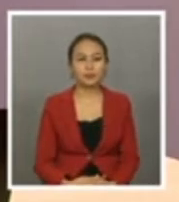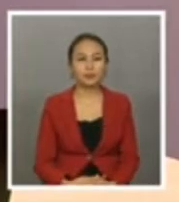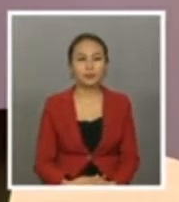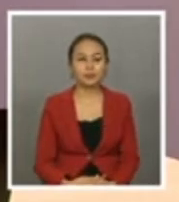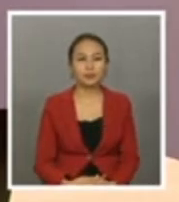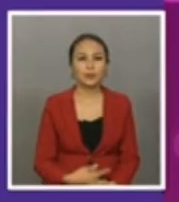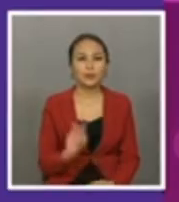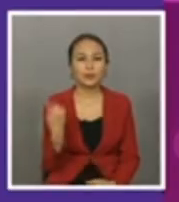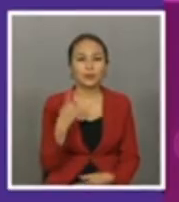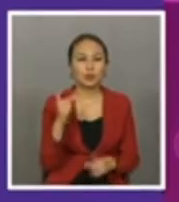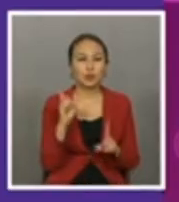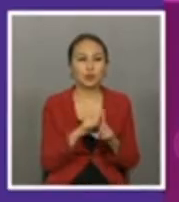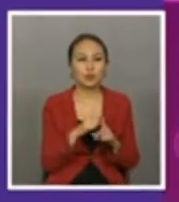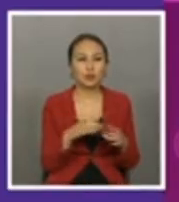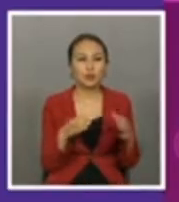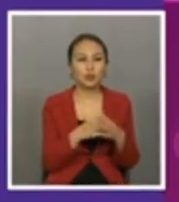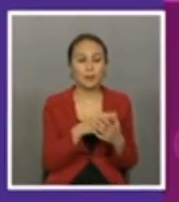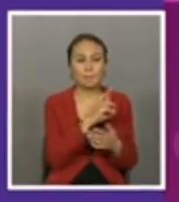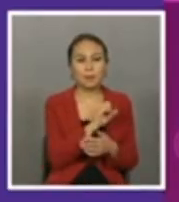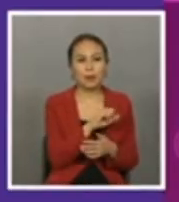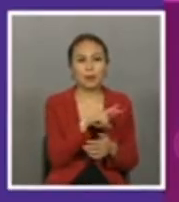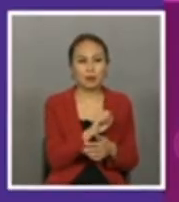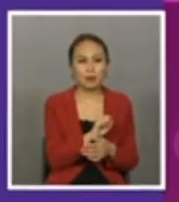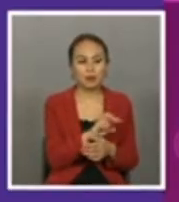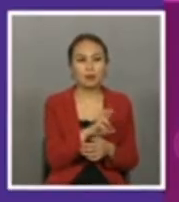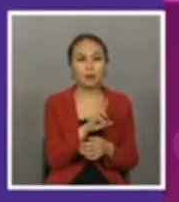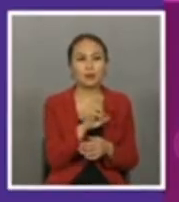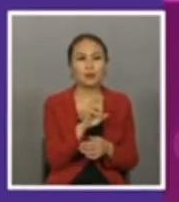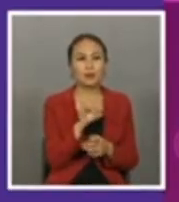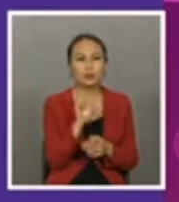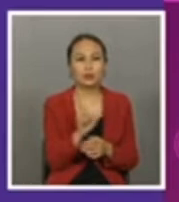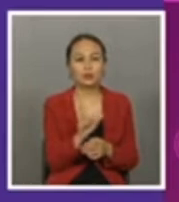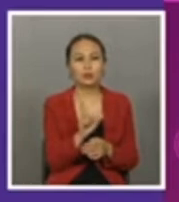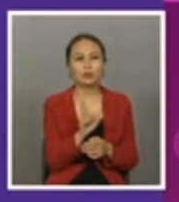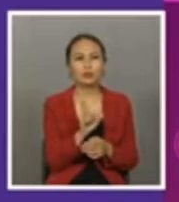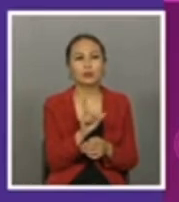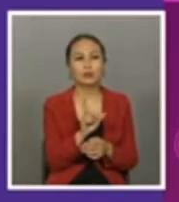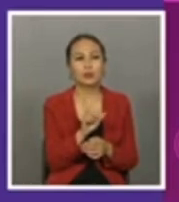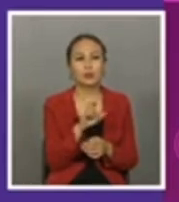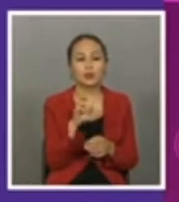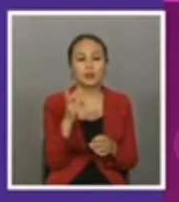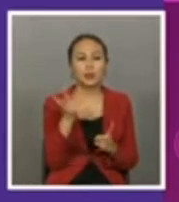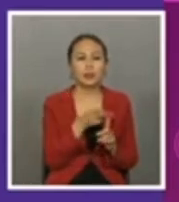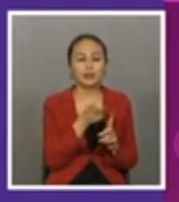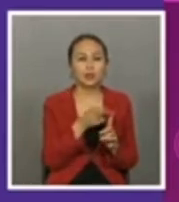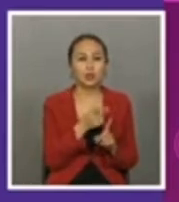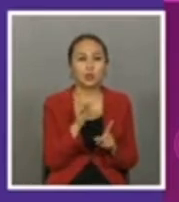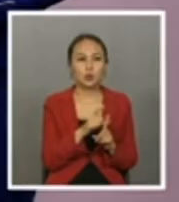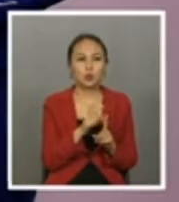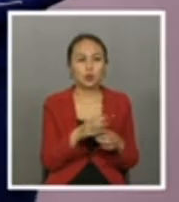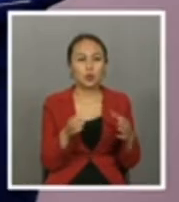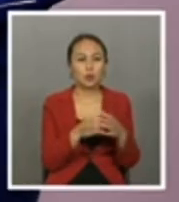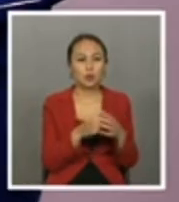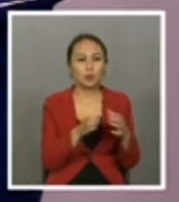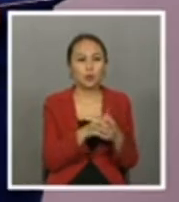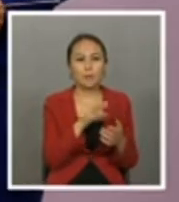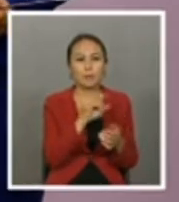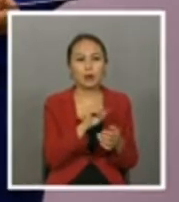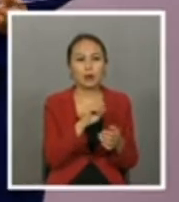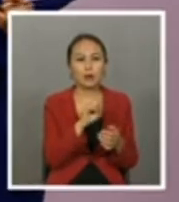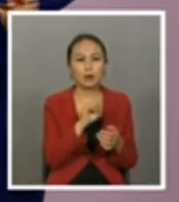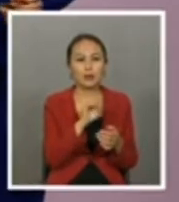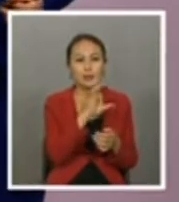Бірінші сөздер тобында бала ортақ түбірі. Екінші сөздер тобындағы ортақ түбір